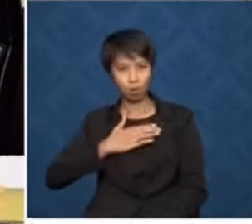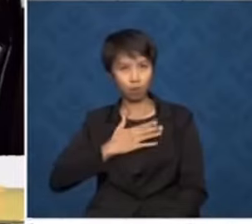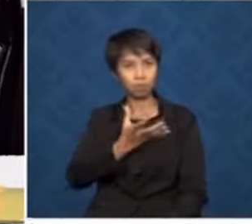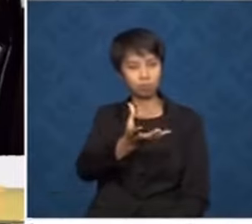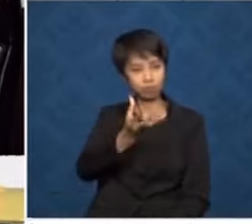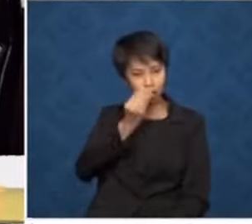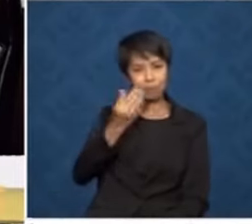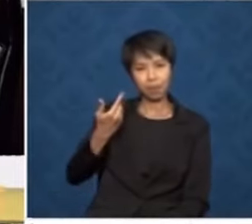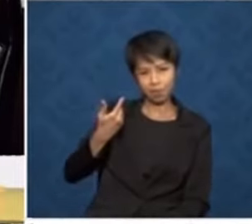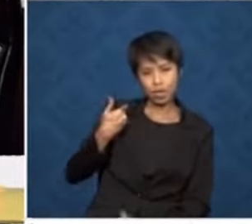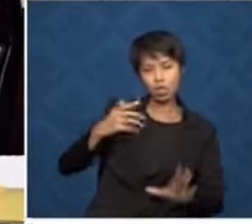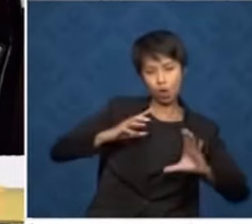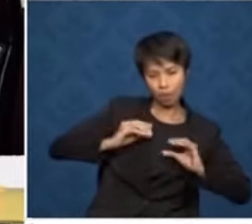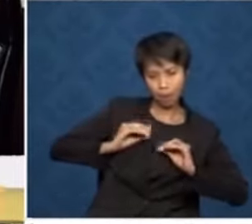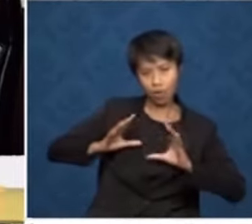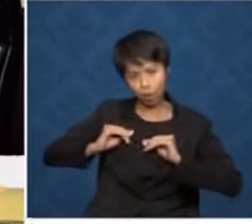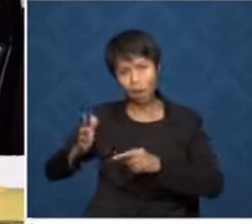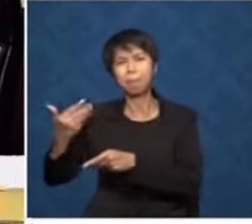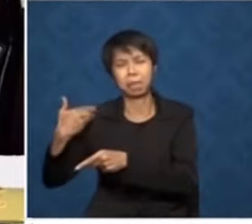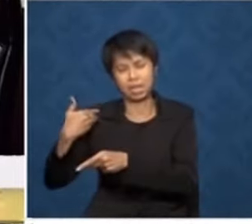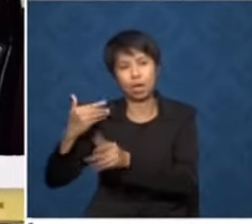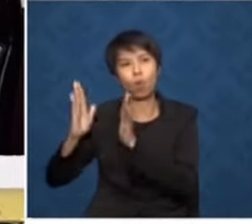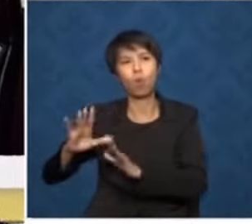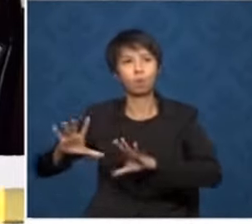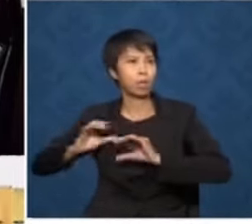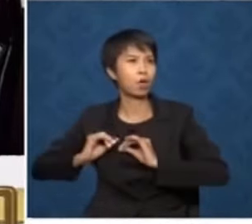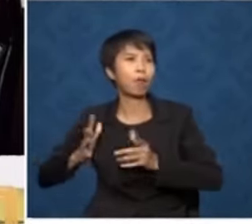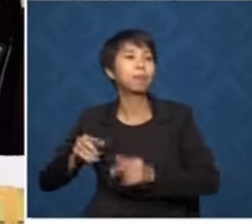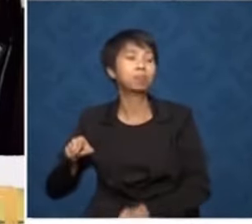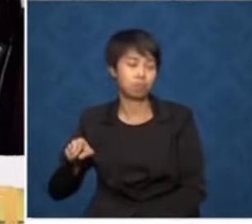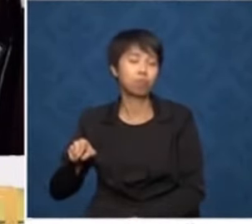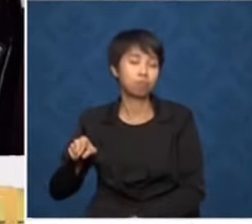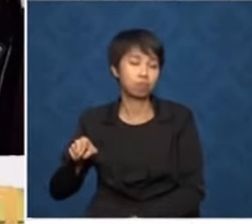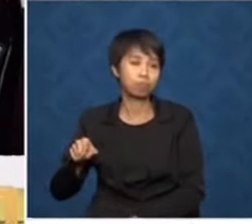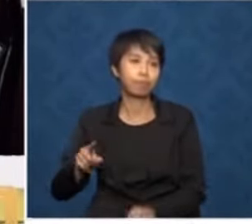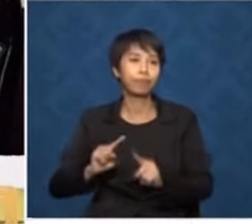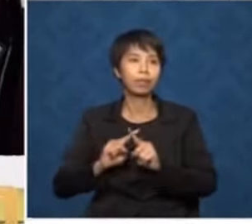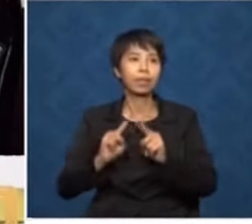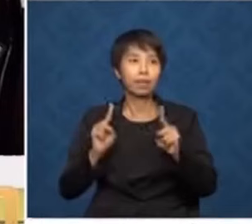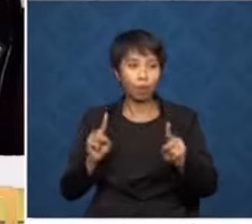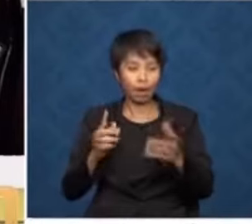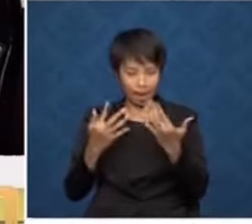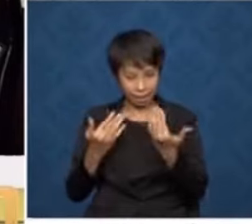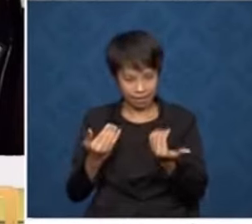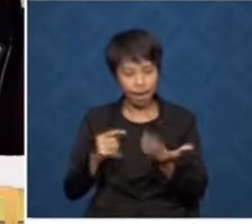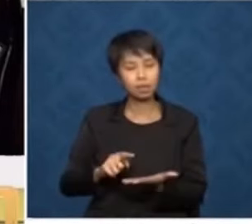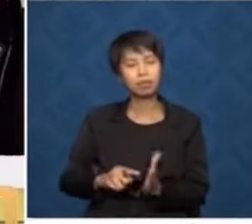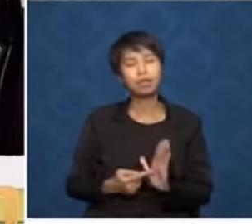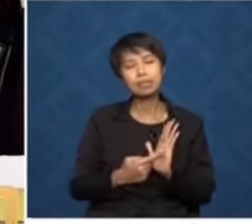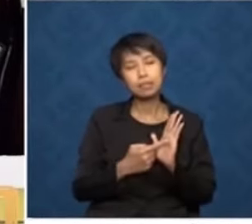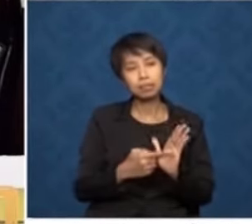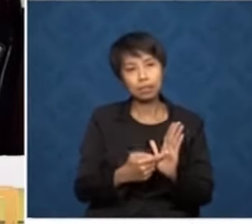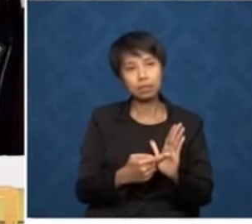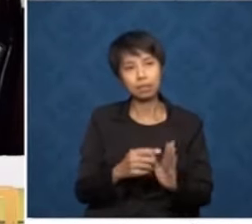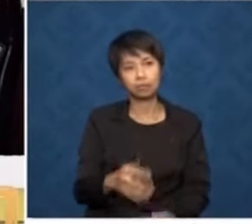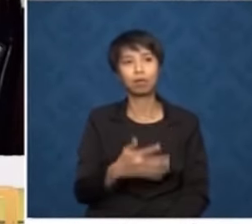กว่าปรากฏว่าครบองค์ประชุมนะคะ 258คนอืนี่ท่านผู้ชมพอนับองค์ประชุมเสร็จทีนี้ก็ลงมติค่ะ